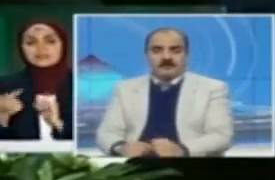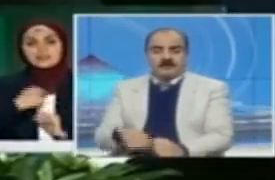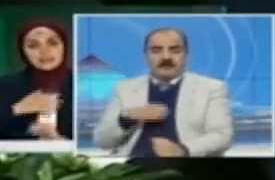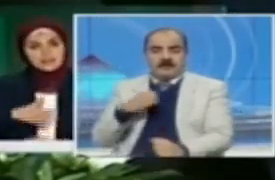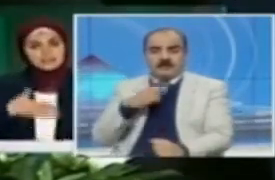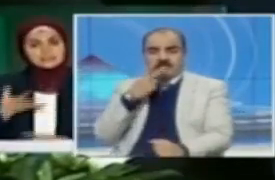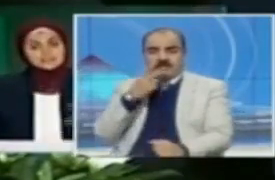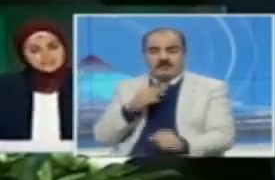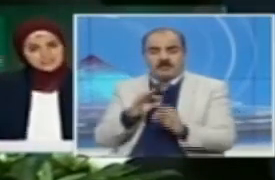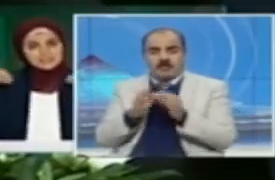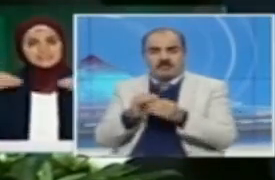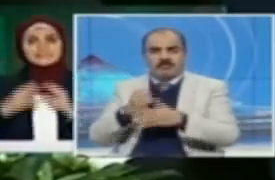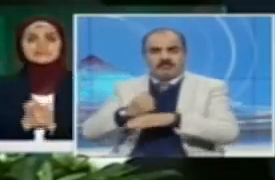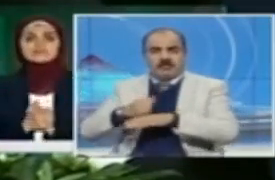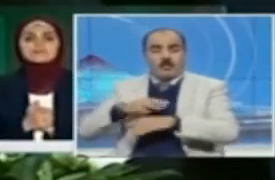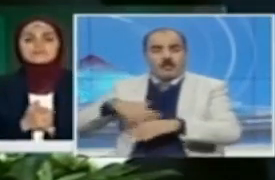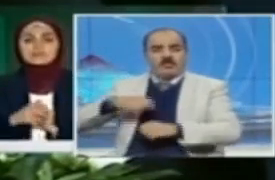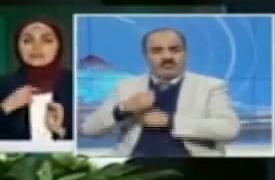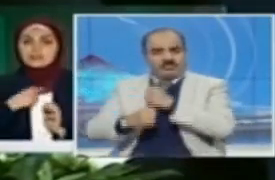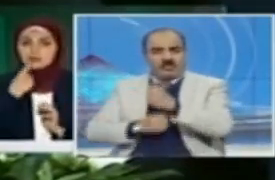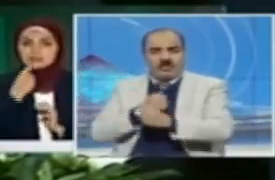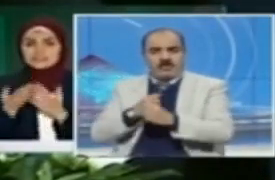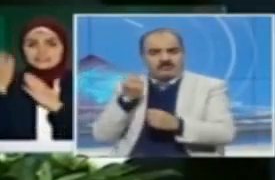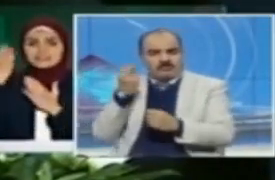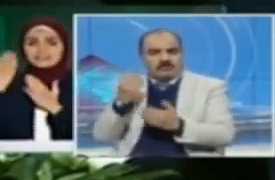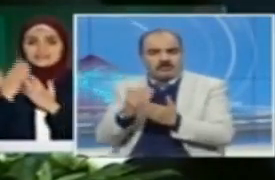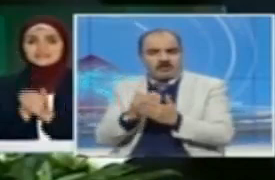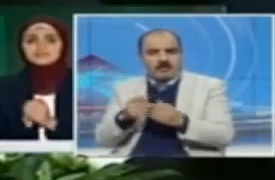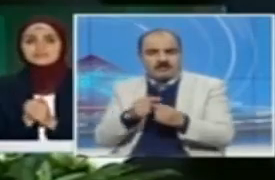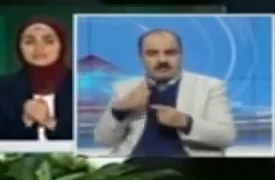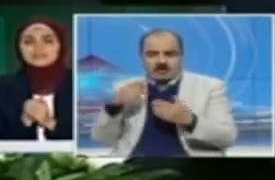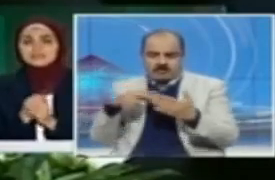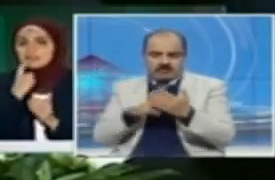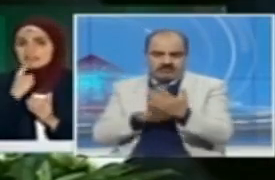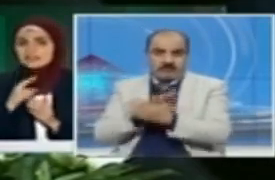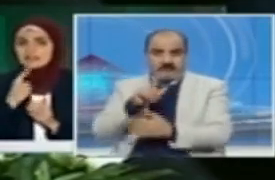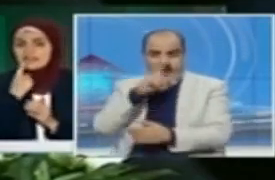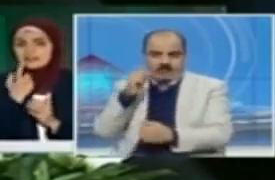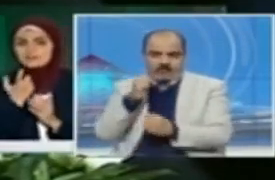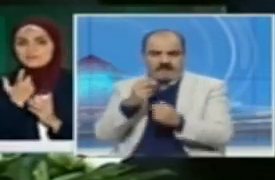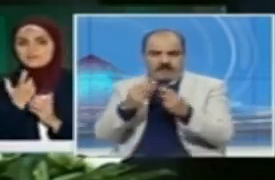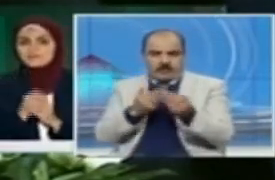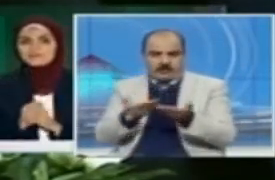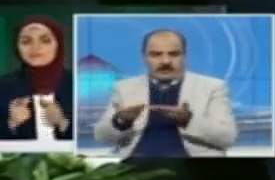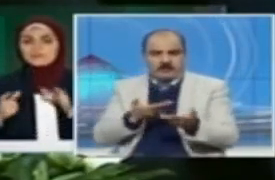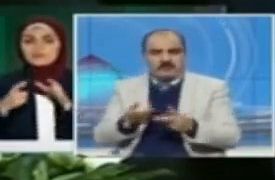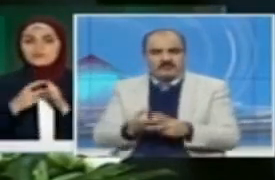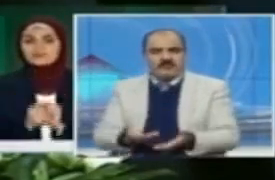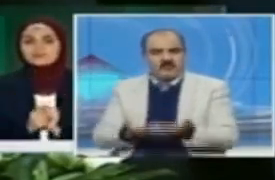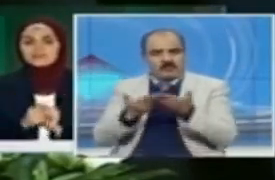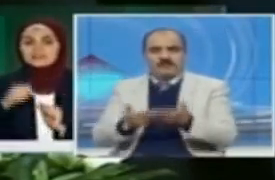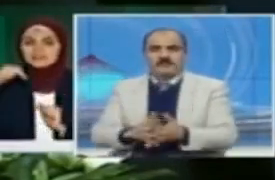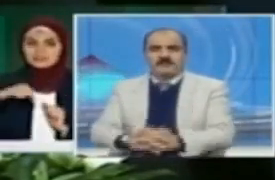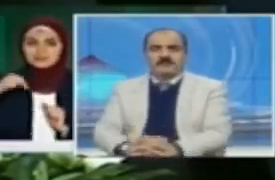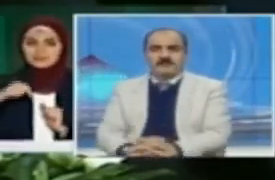الرئيس السيسي يدعو منظمات العمل الأهلي لتكثيف جهودها خلال العام الحالي لمواجهة الظروف الاقتصادية العالمية.